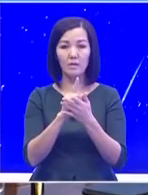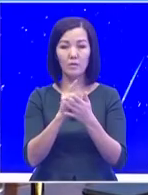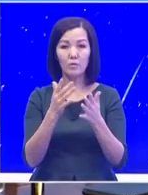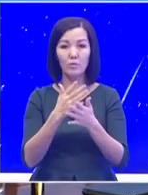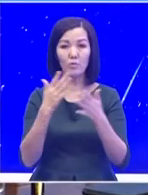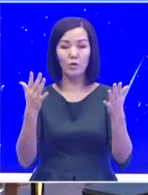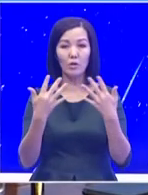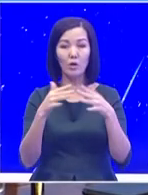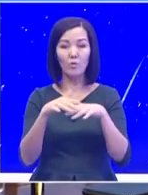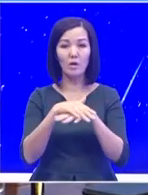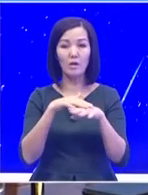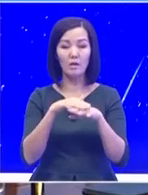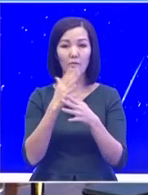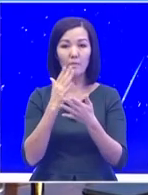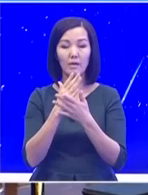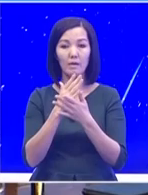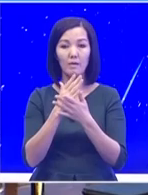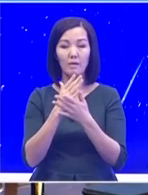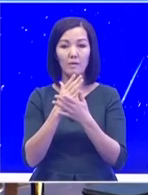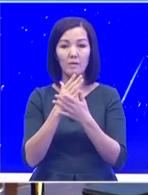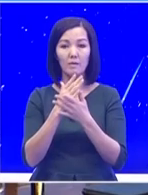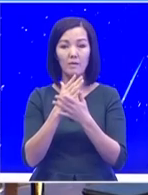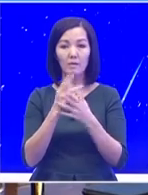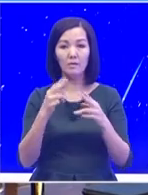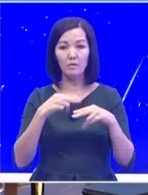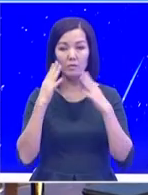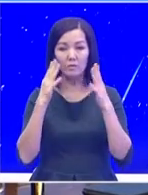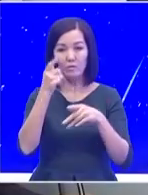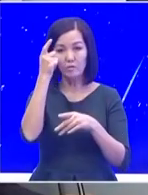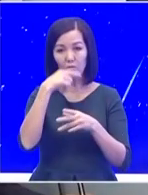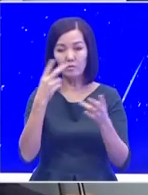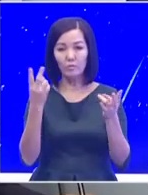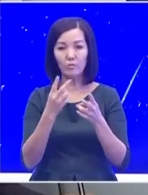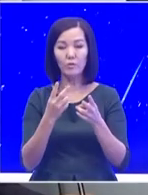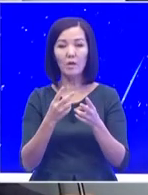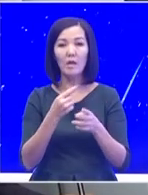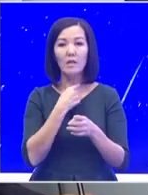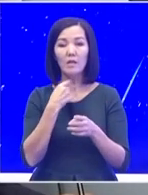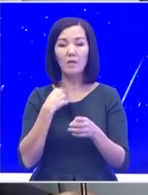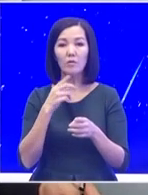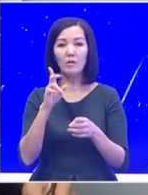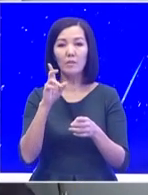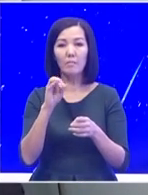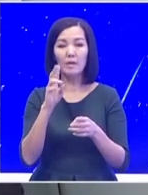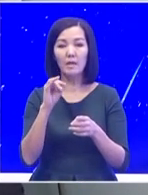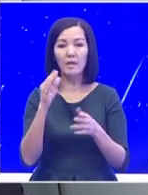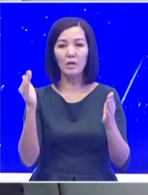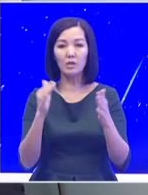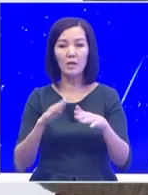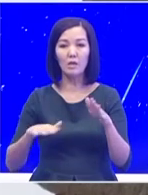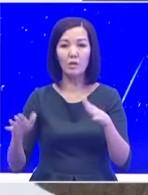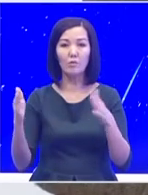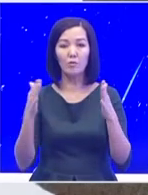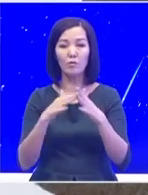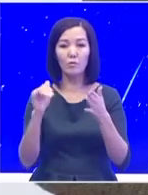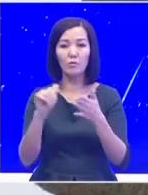огромный поселок. Вы что, шутить нельзя. Давай, мне кіргіземіз сіздер. Алталды қорғандағы береке шағын ауданының тұрғындарын баспана